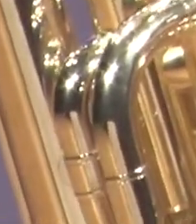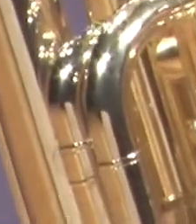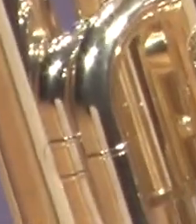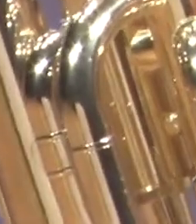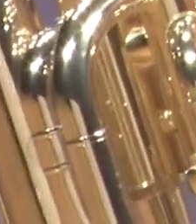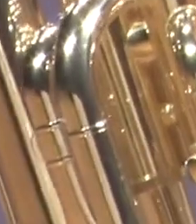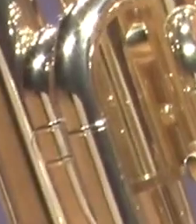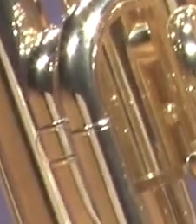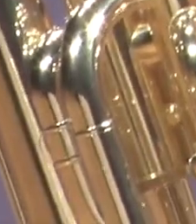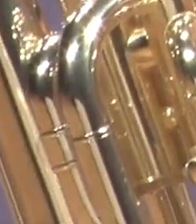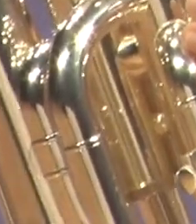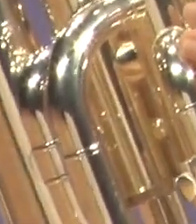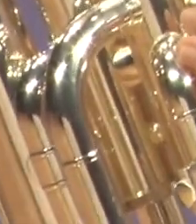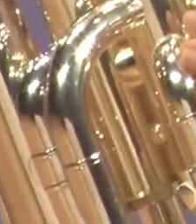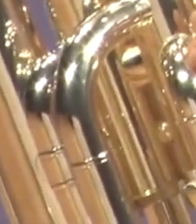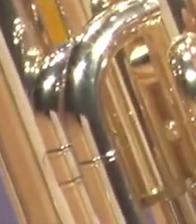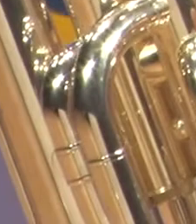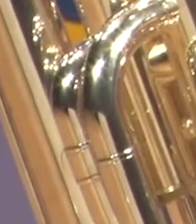ん